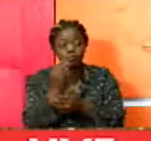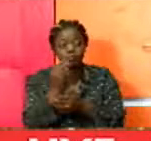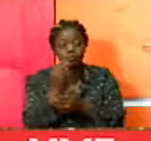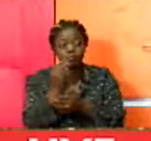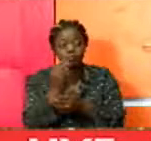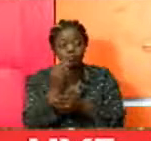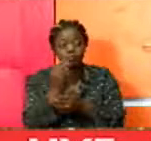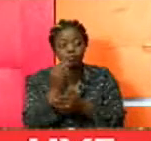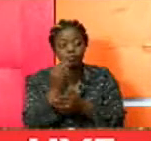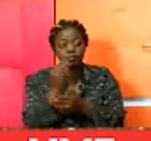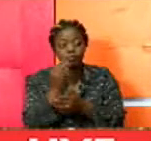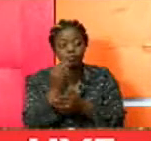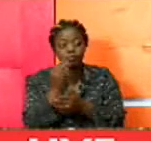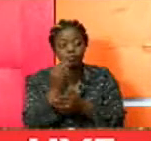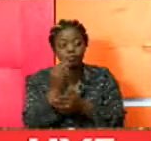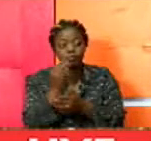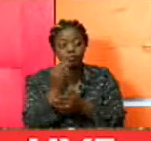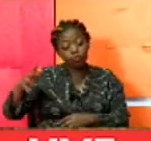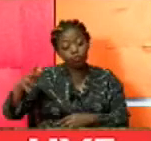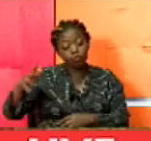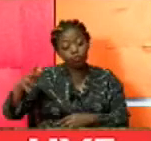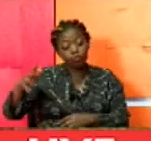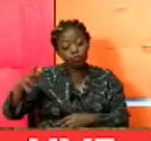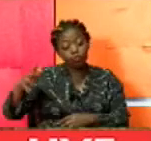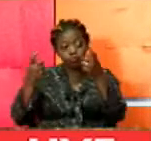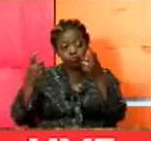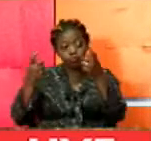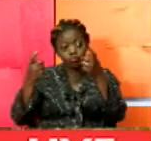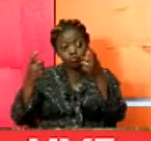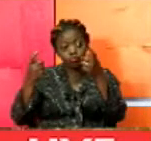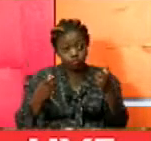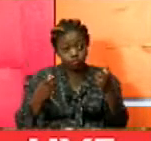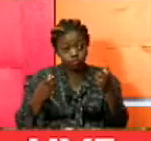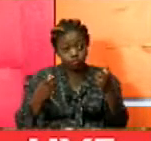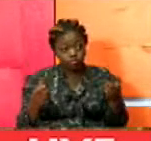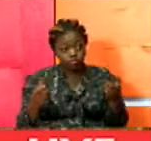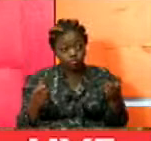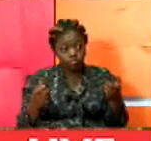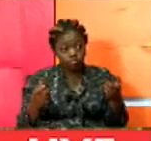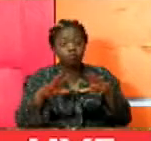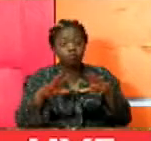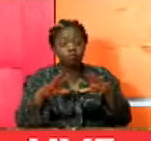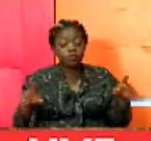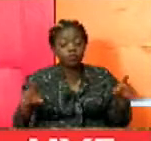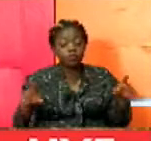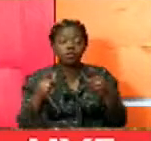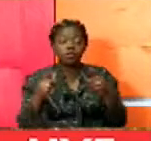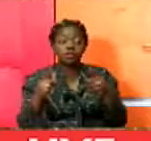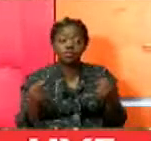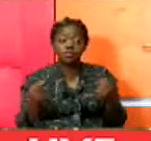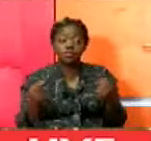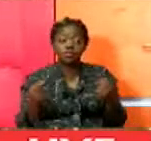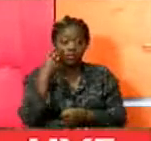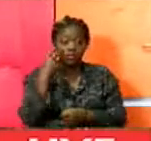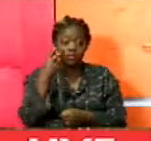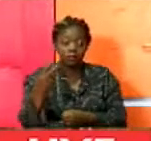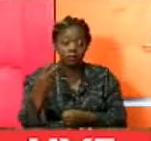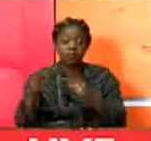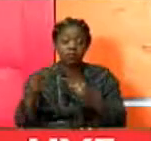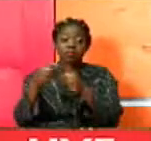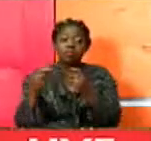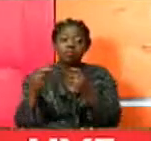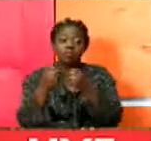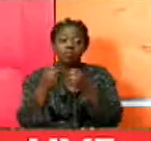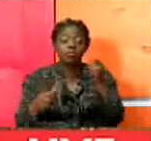tap nintandika okufukirira strawberries zino, nifukirira omusiri guno, nifukirira omusiri gw'eddagala, ojja kusanga nti nyongedde ku